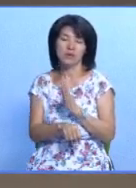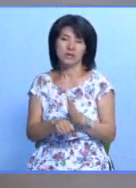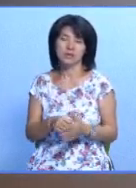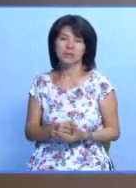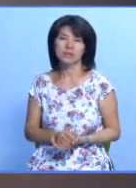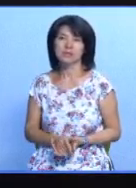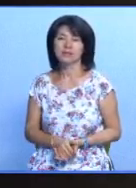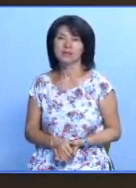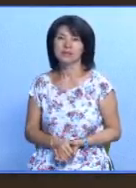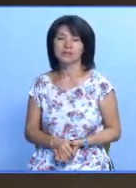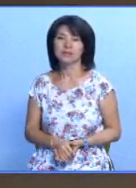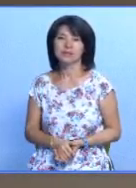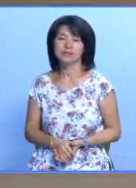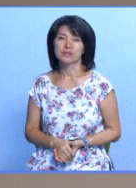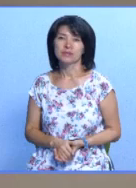ұстатты.